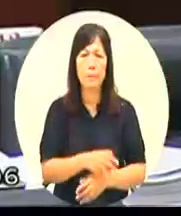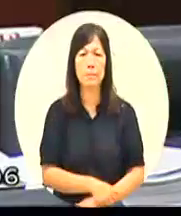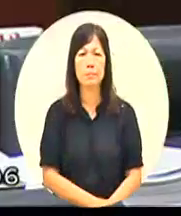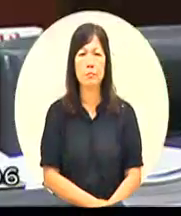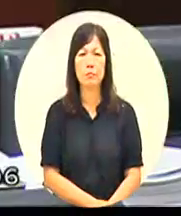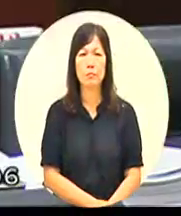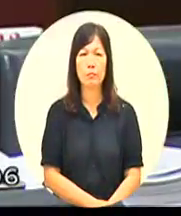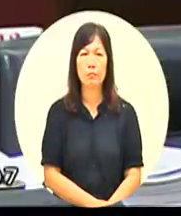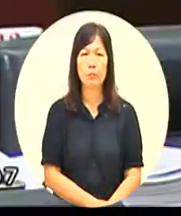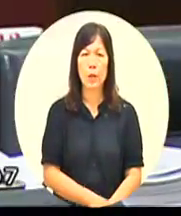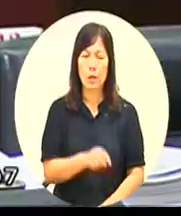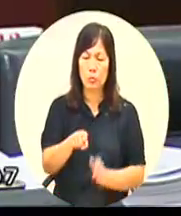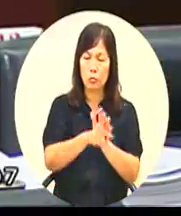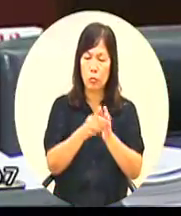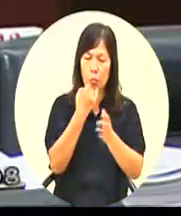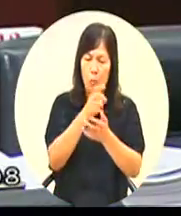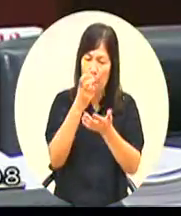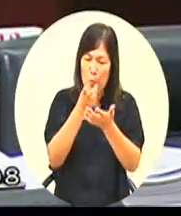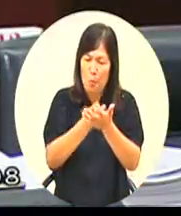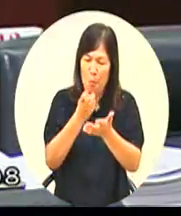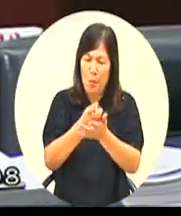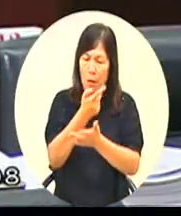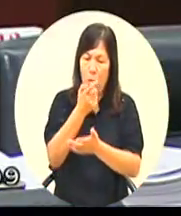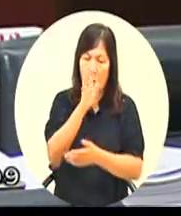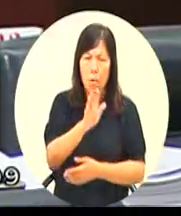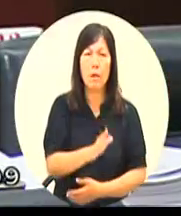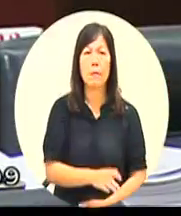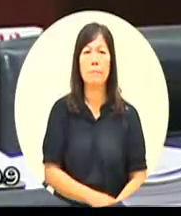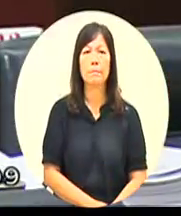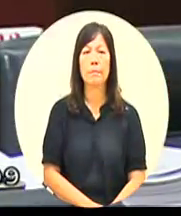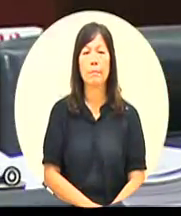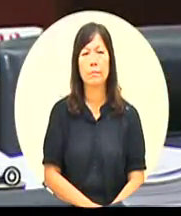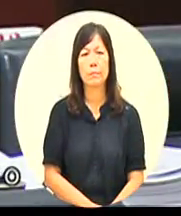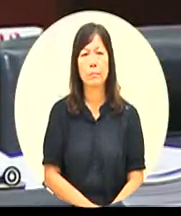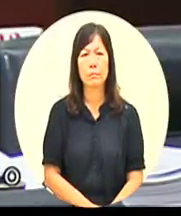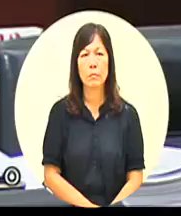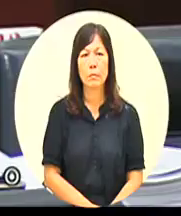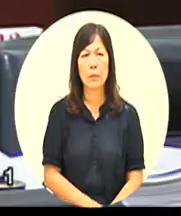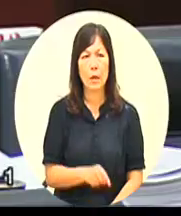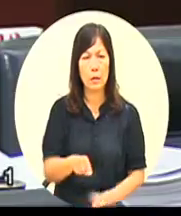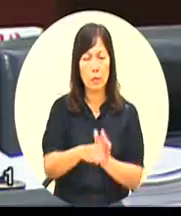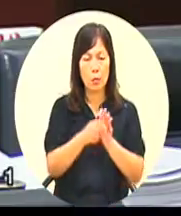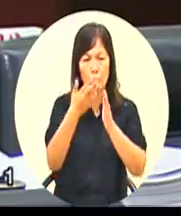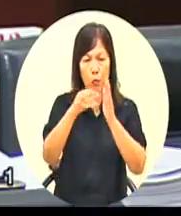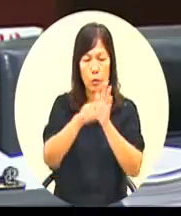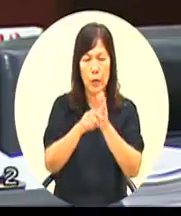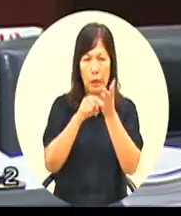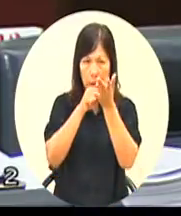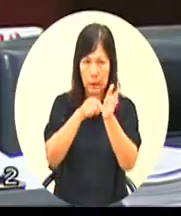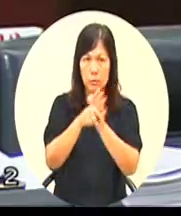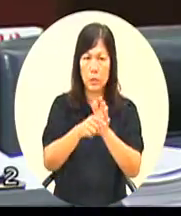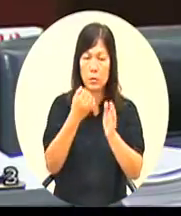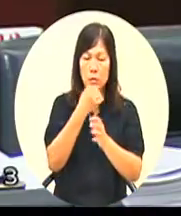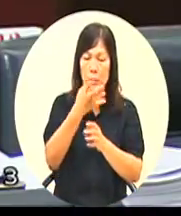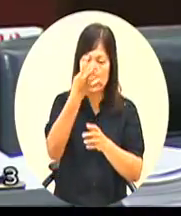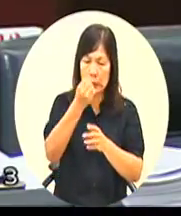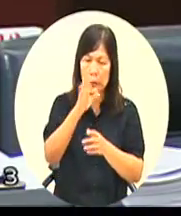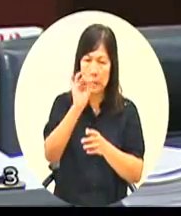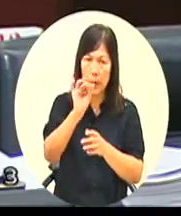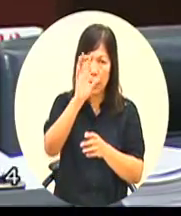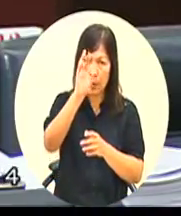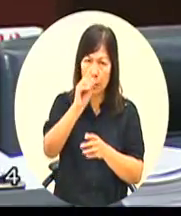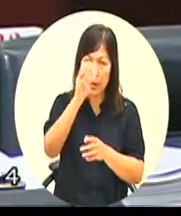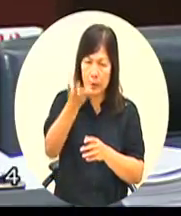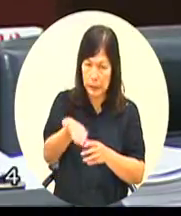得出来这次的惨情多严重。 是的。 那我知道的是，其实很多学校报出来都已经是上百万的。 是的。 所